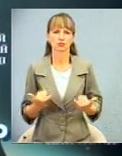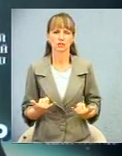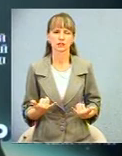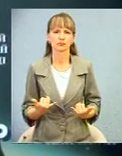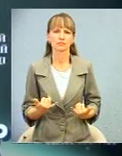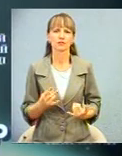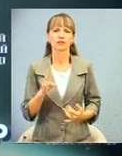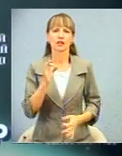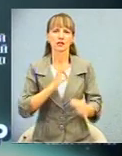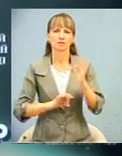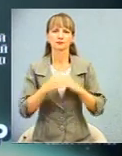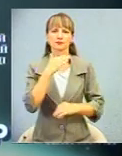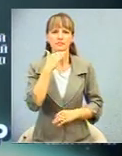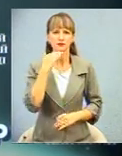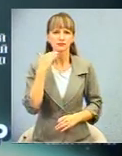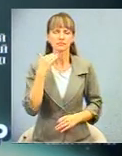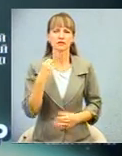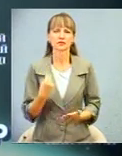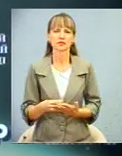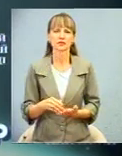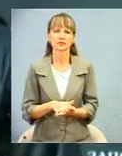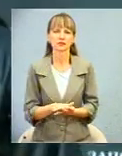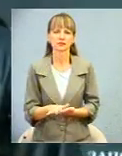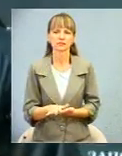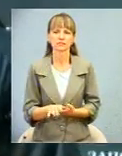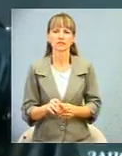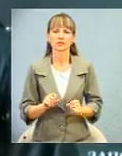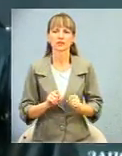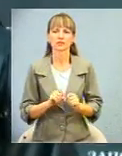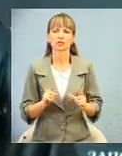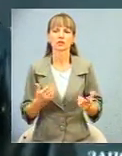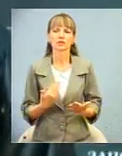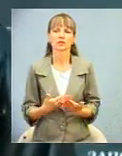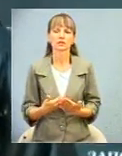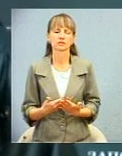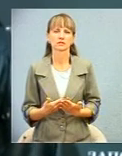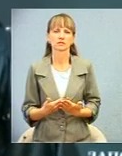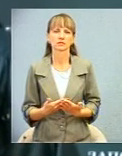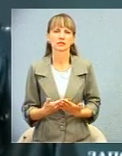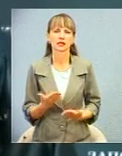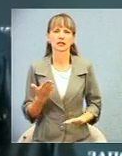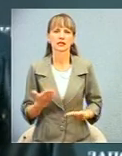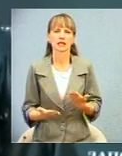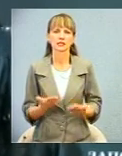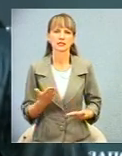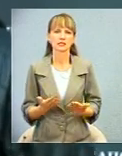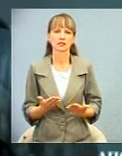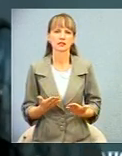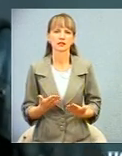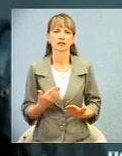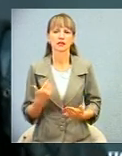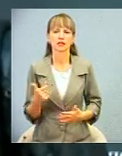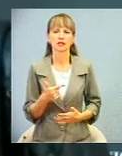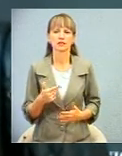На лікарства дуже багато грошей уходить. Школу, але десь Ну, если так, ну, гривен